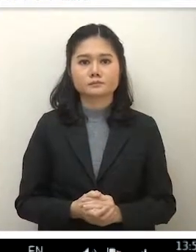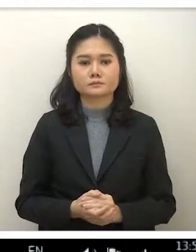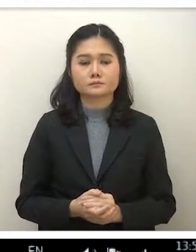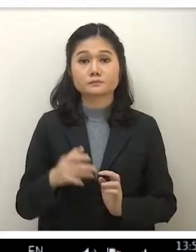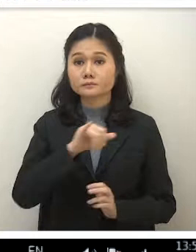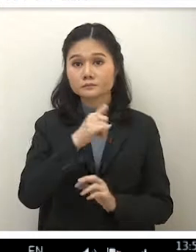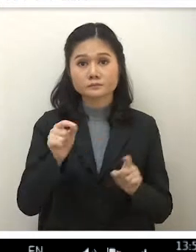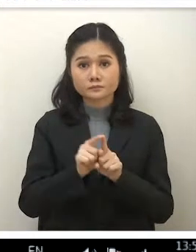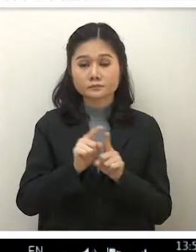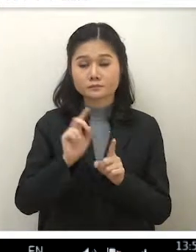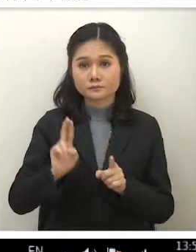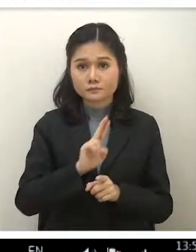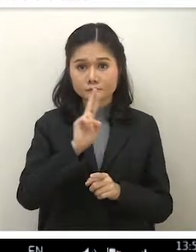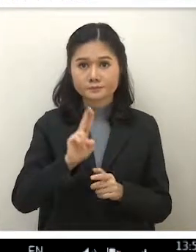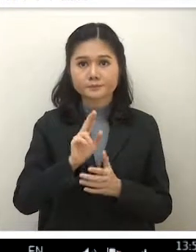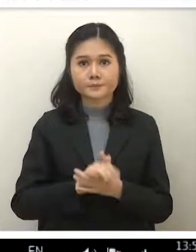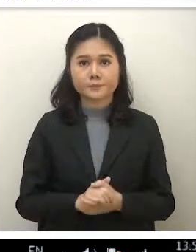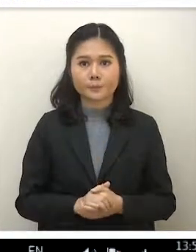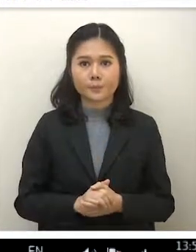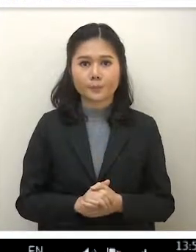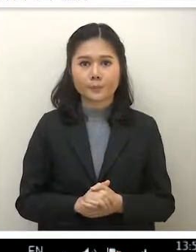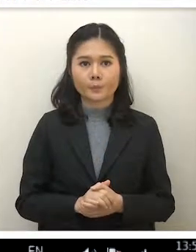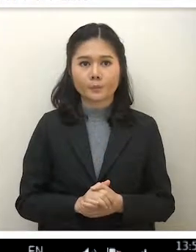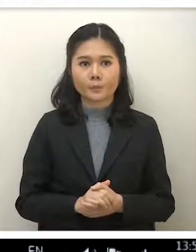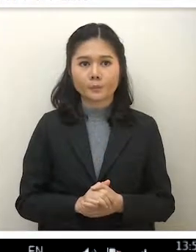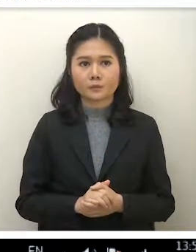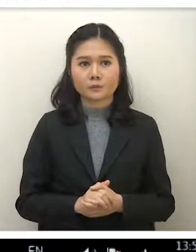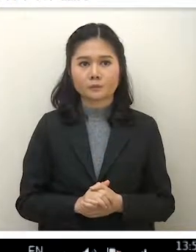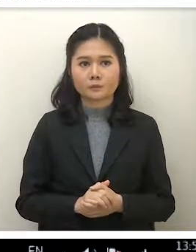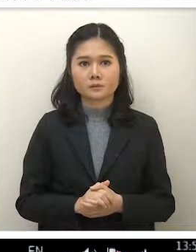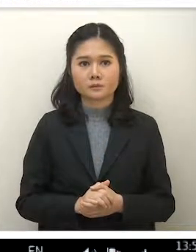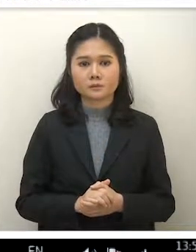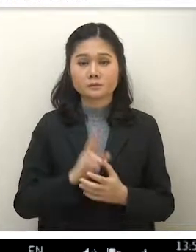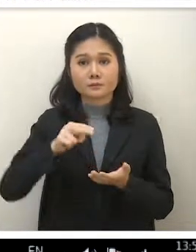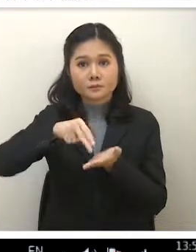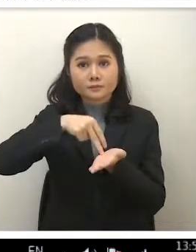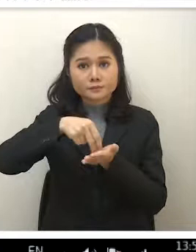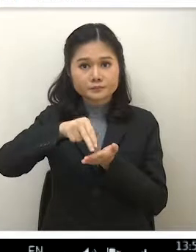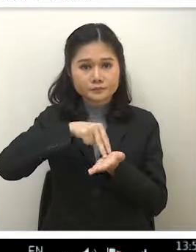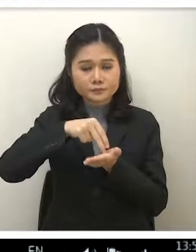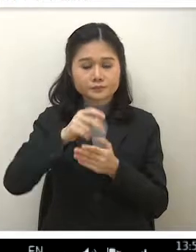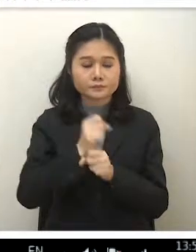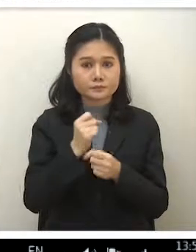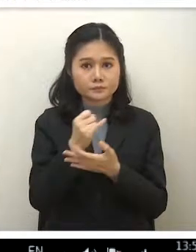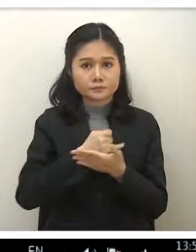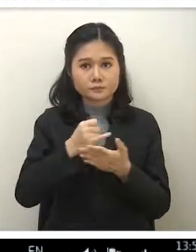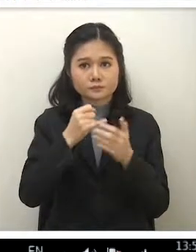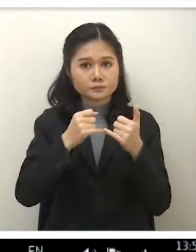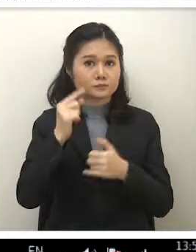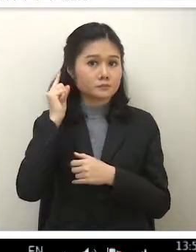บางอย่างเราก็ใช้ผู้กันนะครับในการวาดเช่น